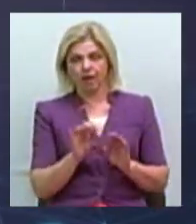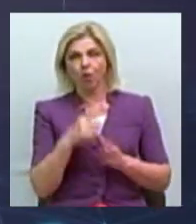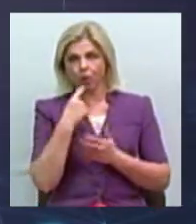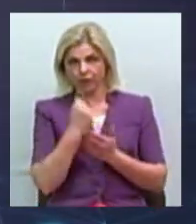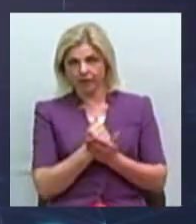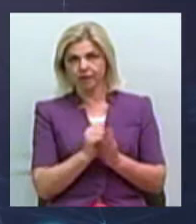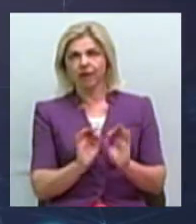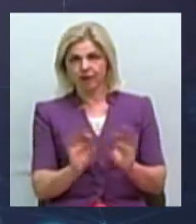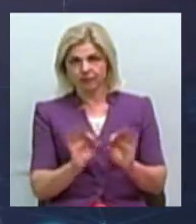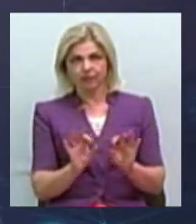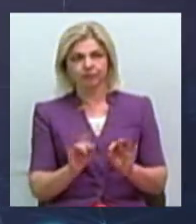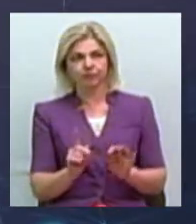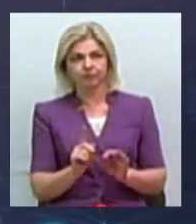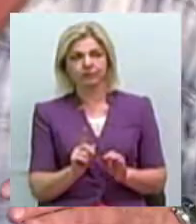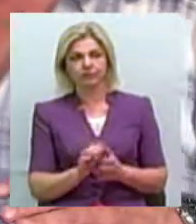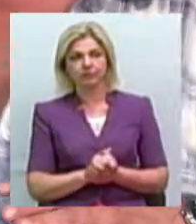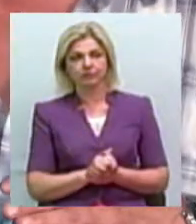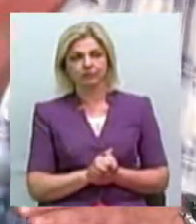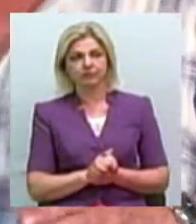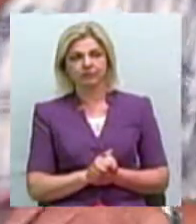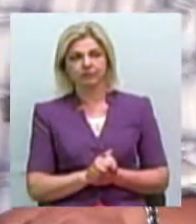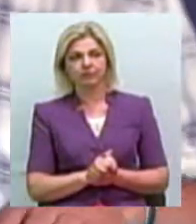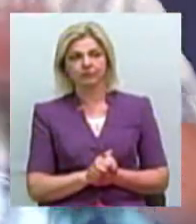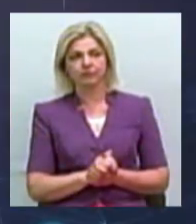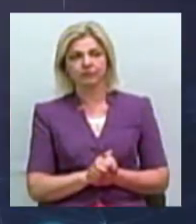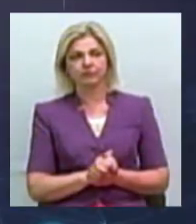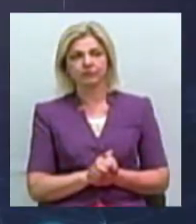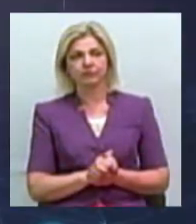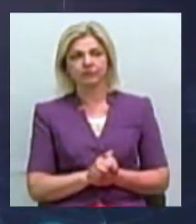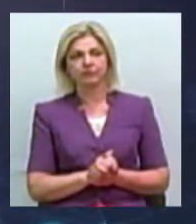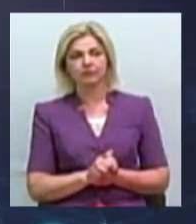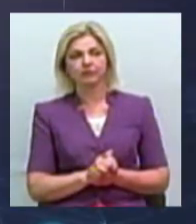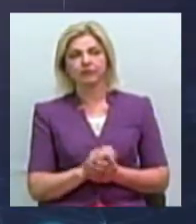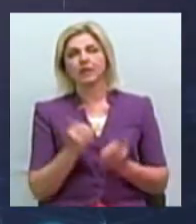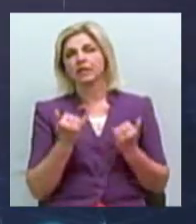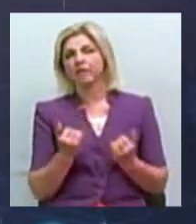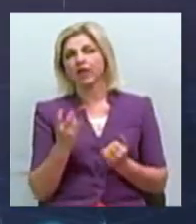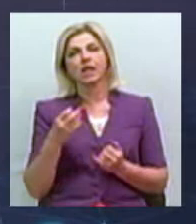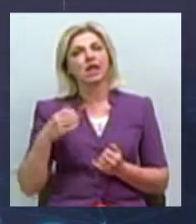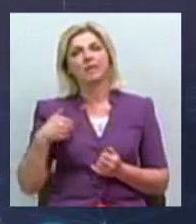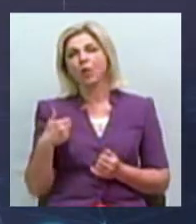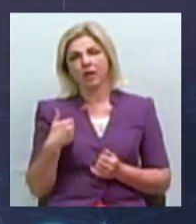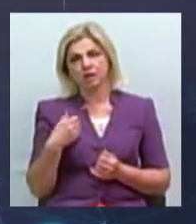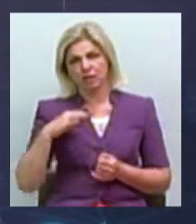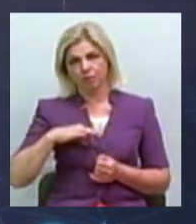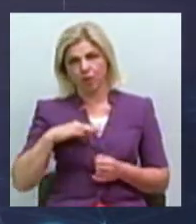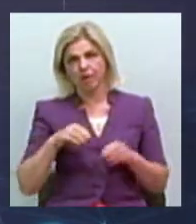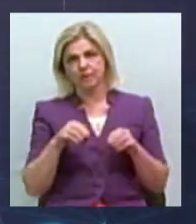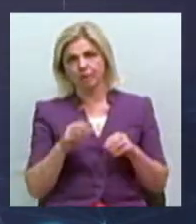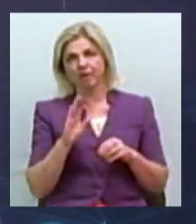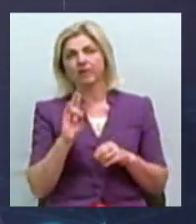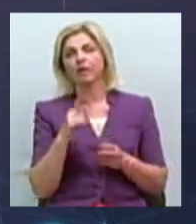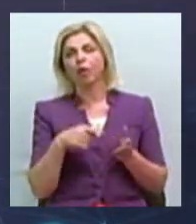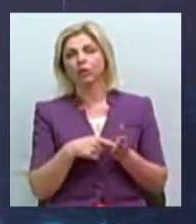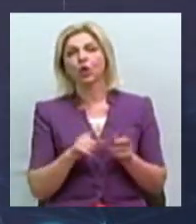підтвердили, що да. Сьогодні... Ну, потім воно там стало падати. Що сьогодні неефективно використовується, так, земля в Миколаєві. Що